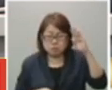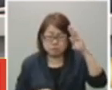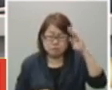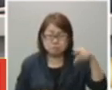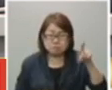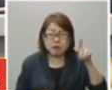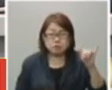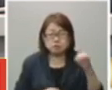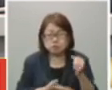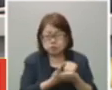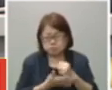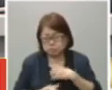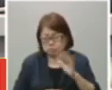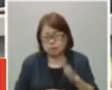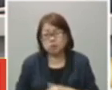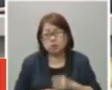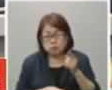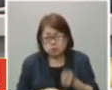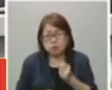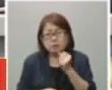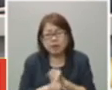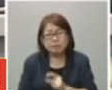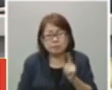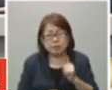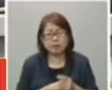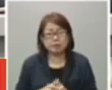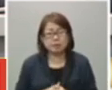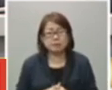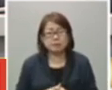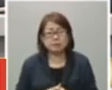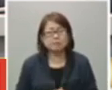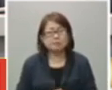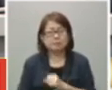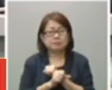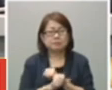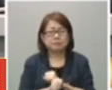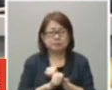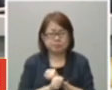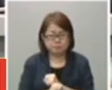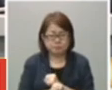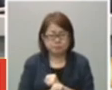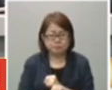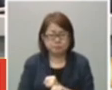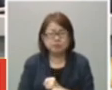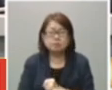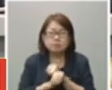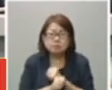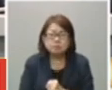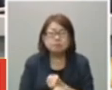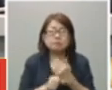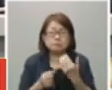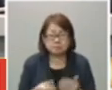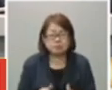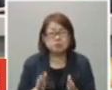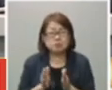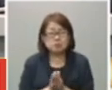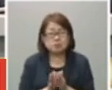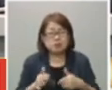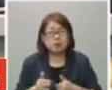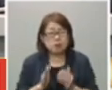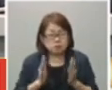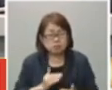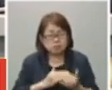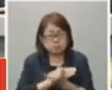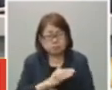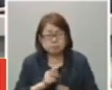ราะสิ่งที่พลเอกประยุทธ์ควรจะทำก็คือการป้องกันแล้วก็ไม่ให้คนในประเทศใดก็แล้ว